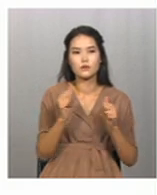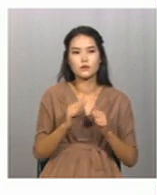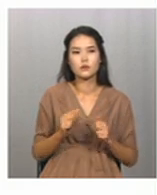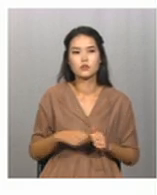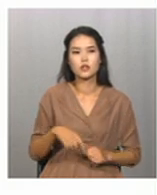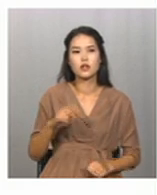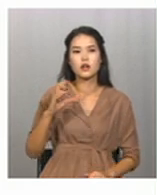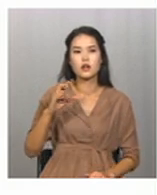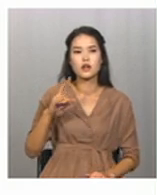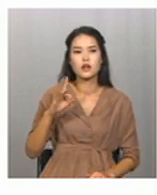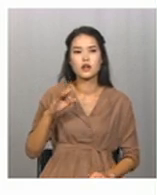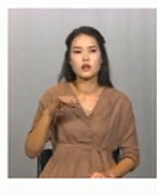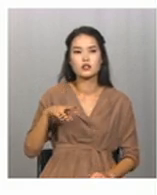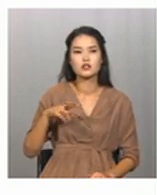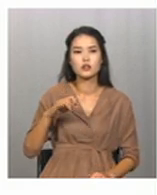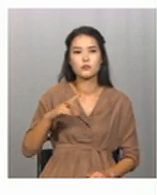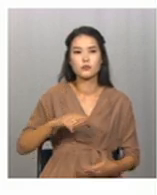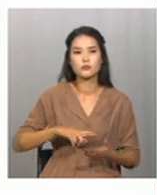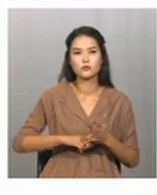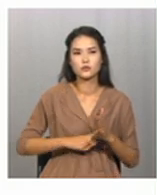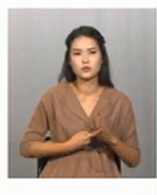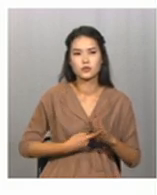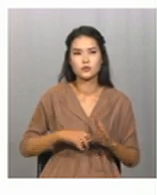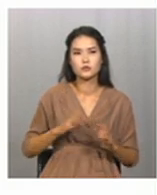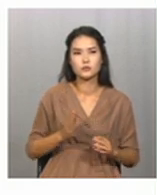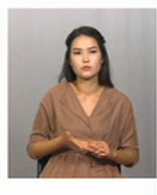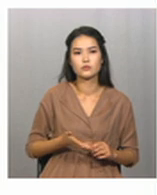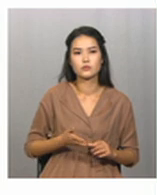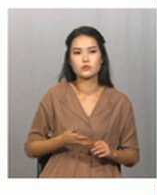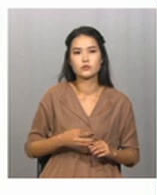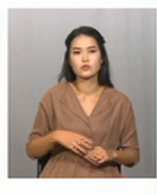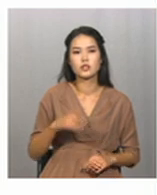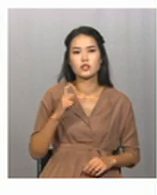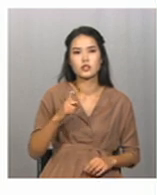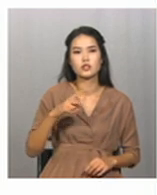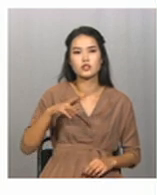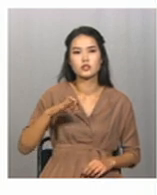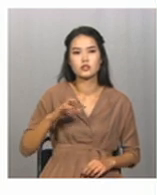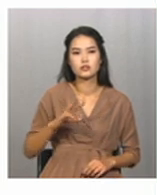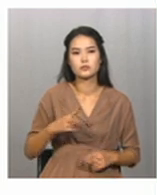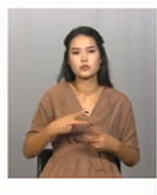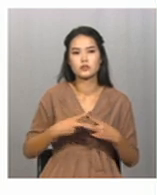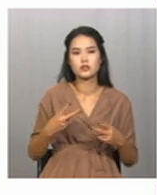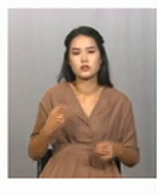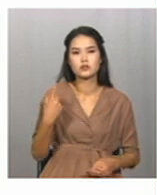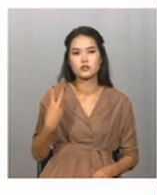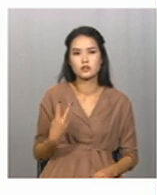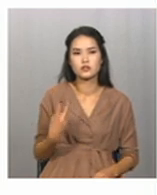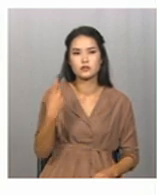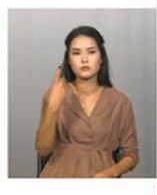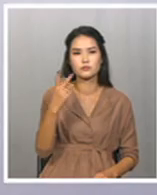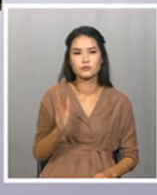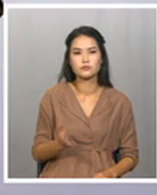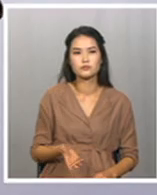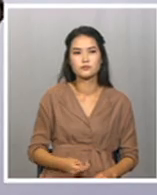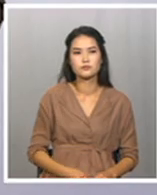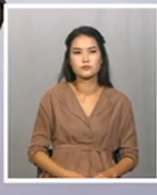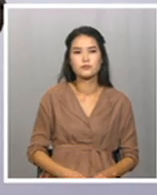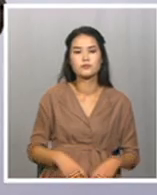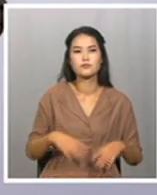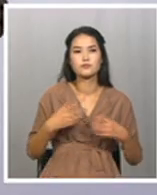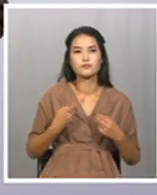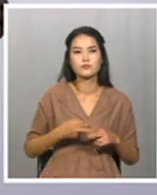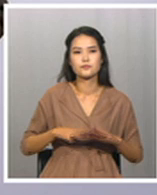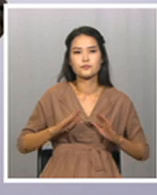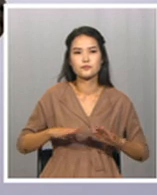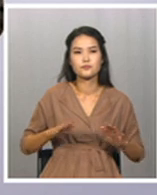және функцияның экстремум нүктесі x минимум тең болады 2-ден 1. Сонымен,